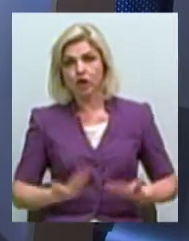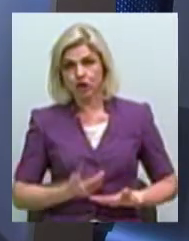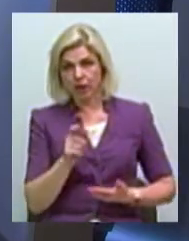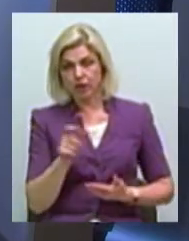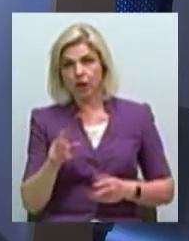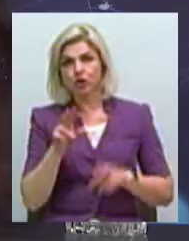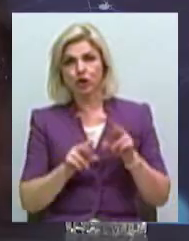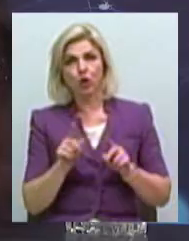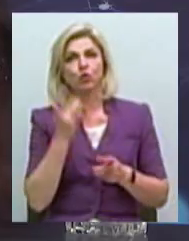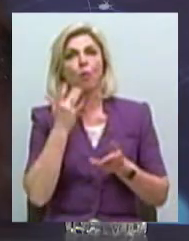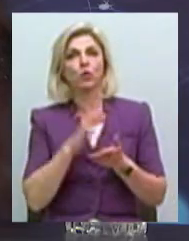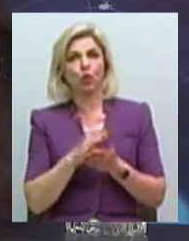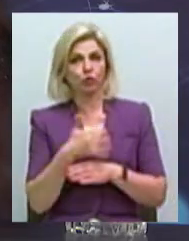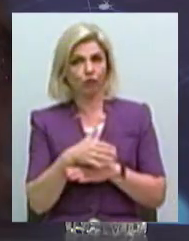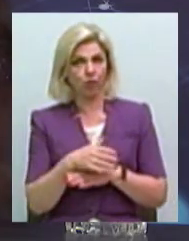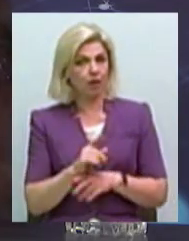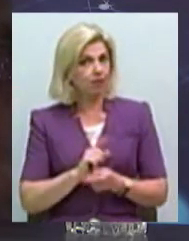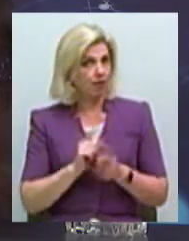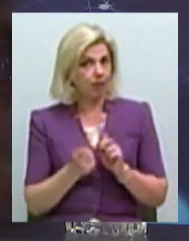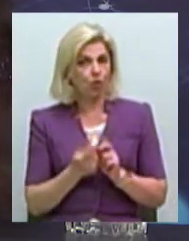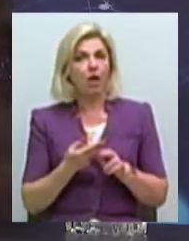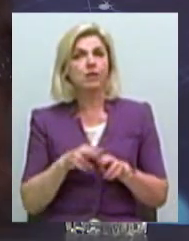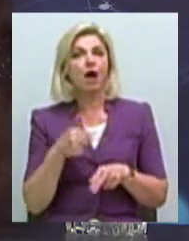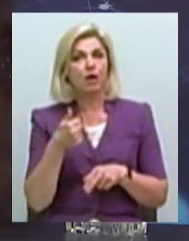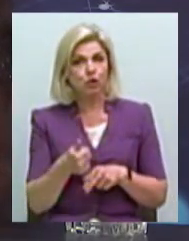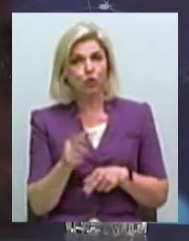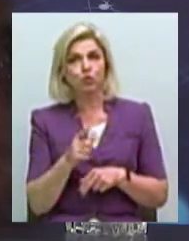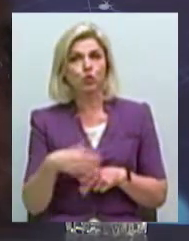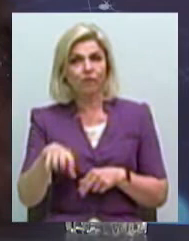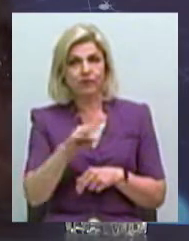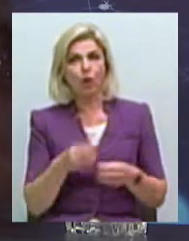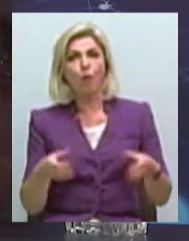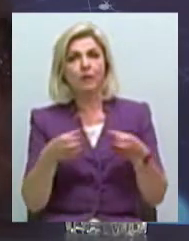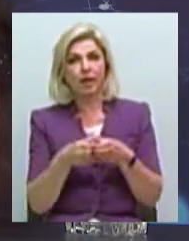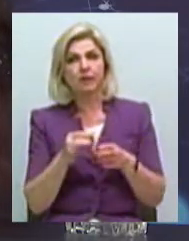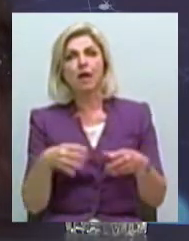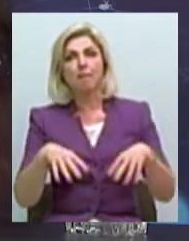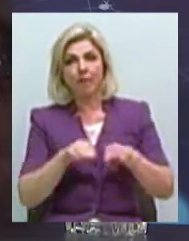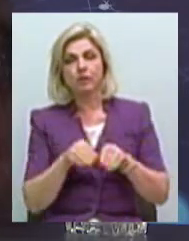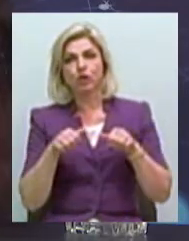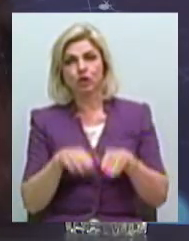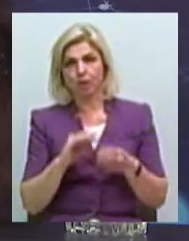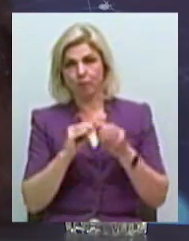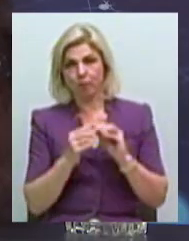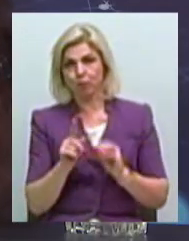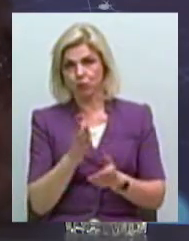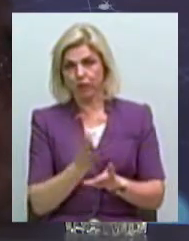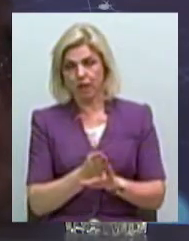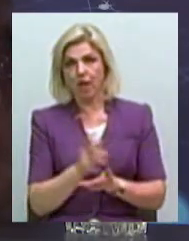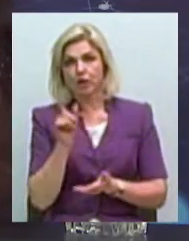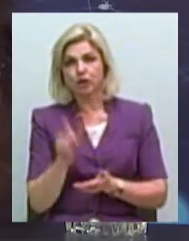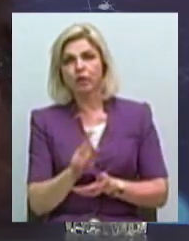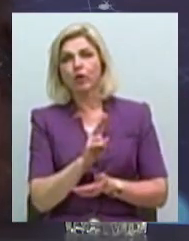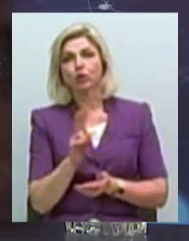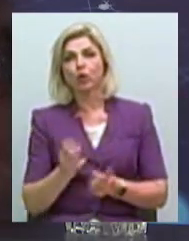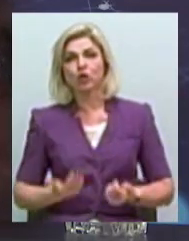не опозорило. А это хорошо, что они объединились и вместе решат проблему, которая у них есть. Потому что человек, который живет во дворе рядом